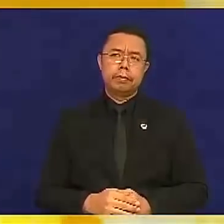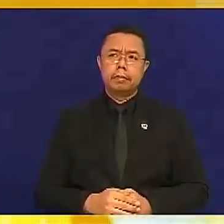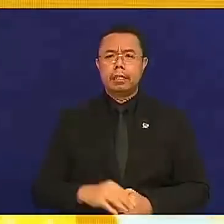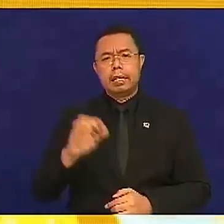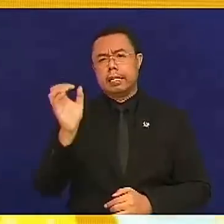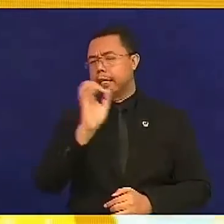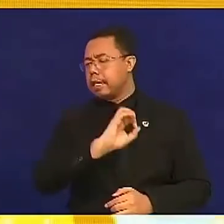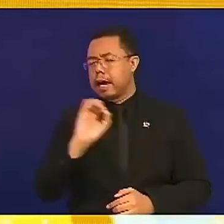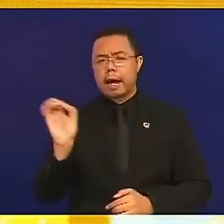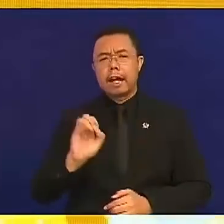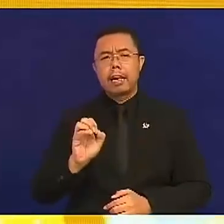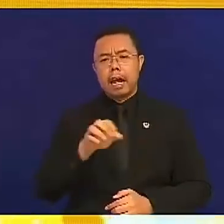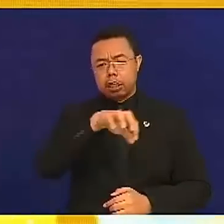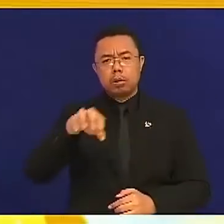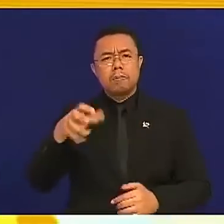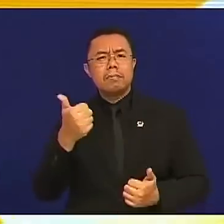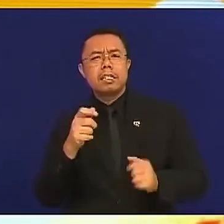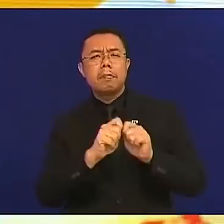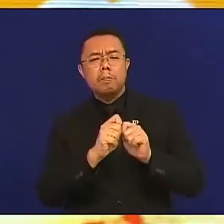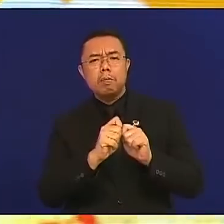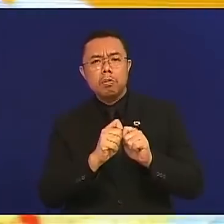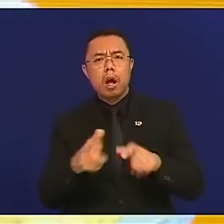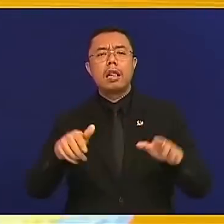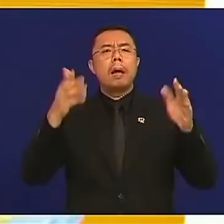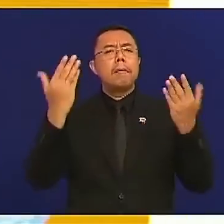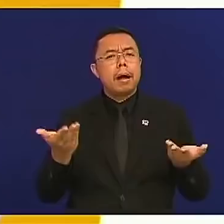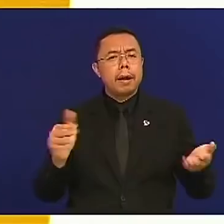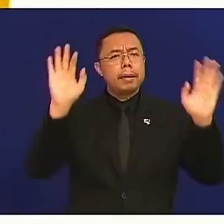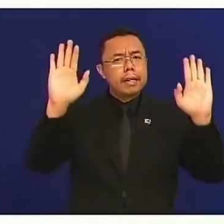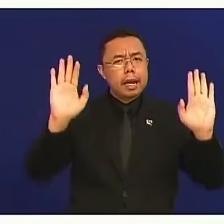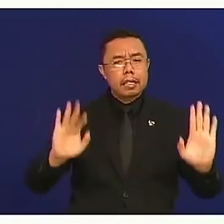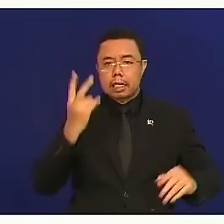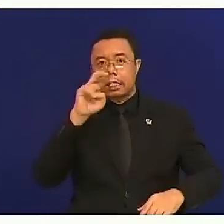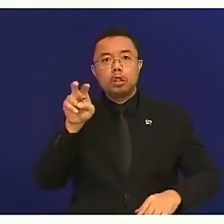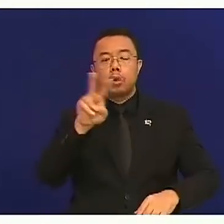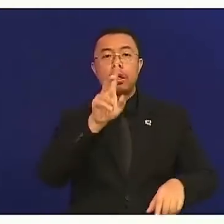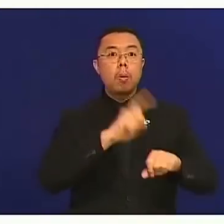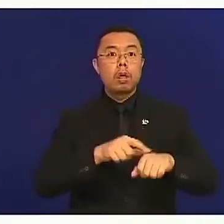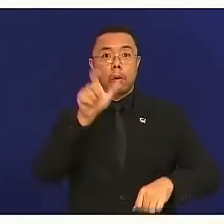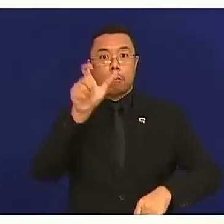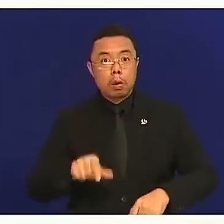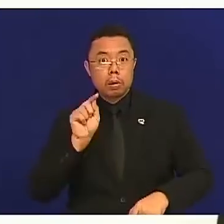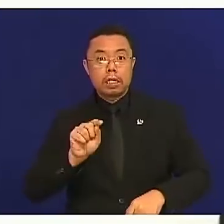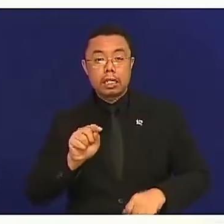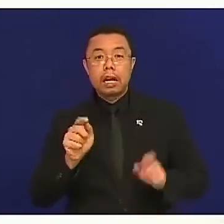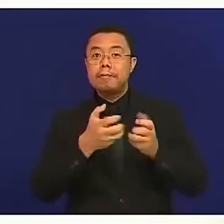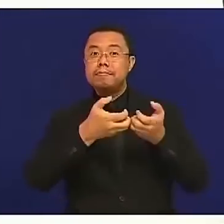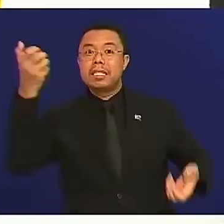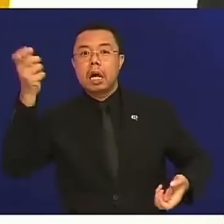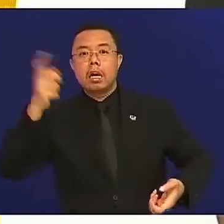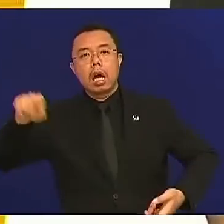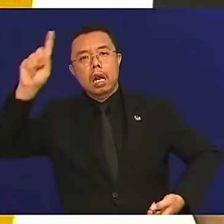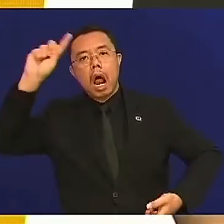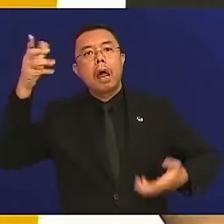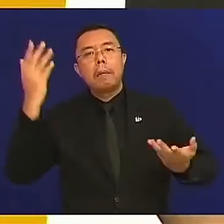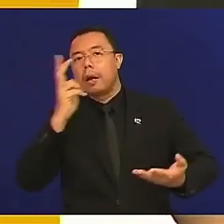Tidak ada sesuatu yang bisa menggambarkan dahsyatnya keadaan di mana manusia terpisah dari